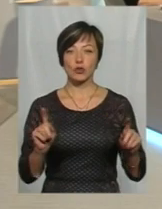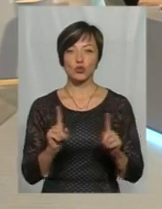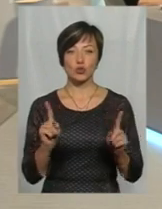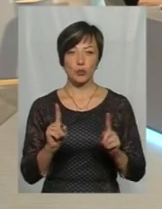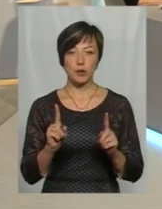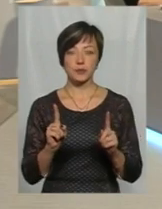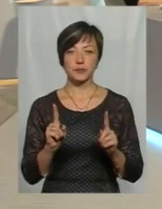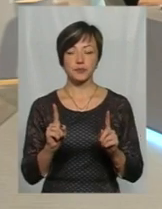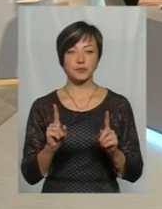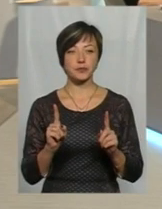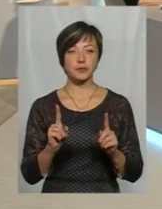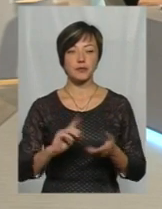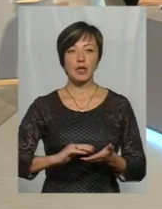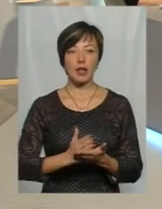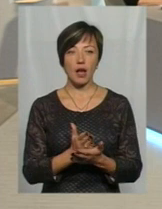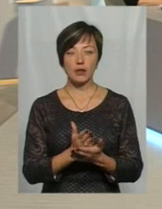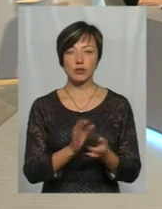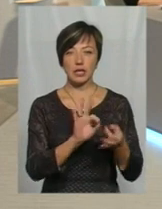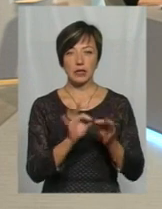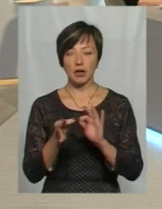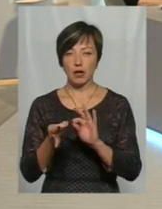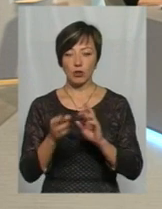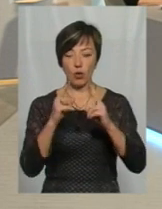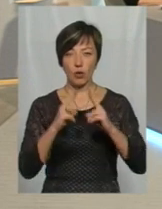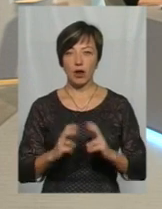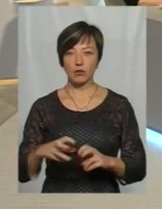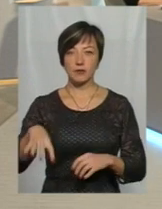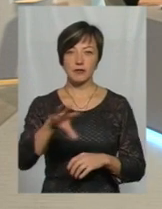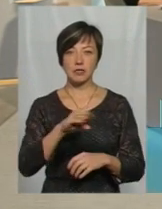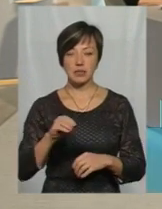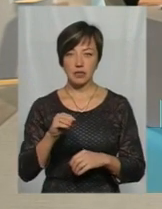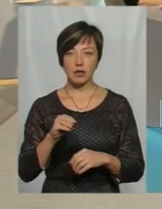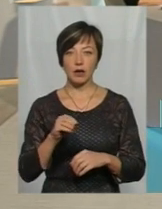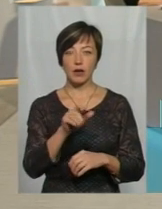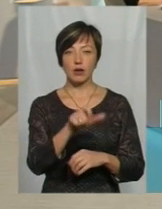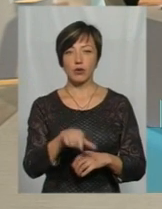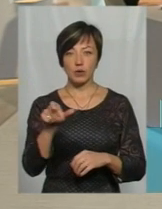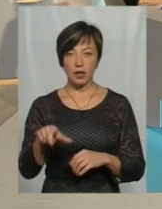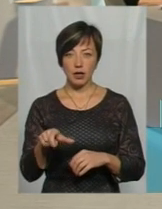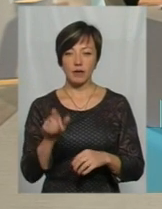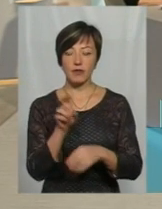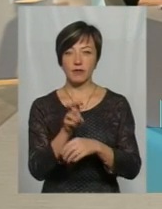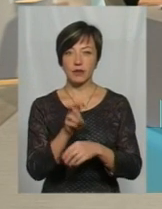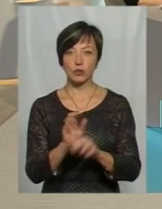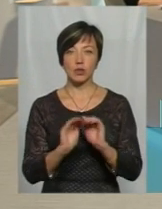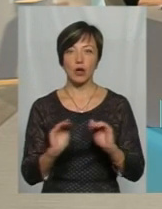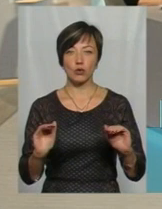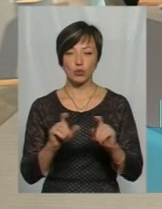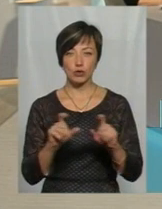щоб дуже якісно, детально оглянути всіх, які відвідують